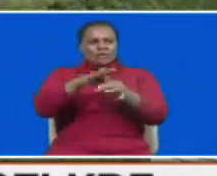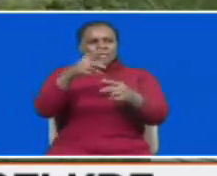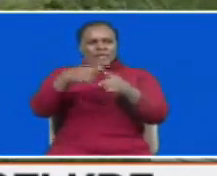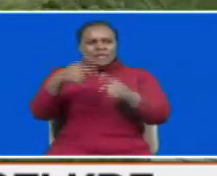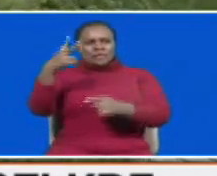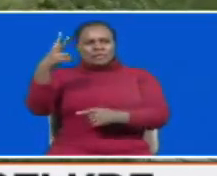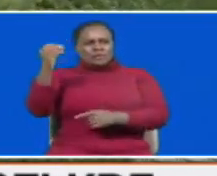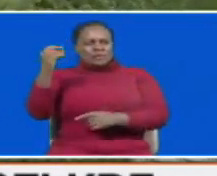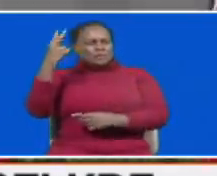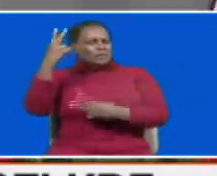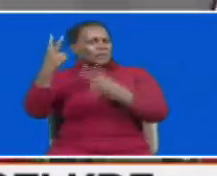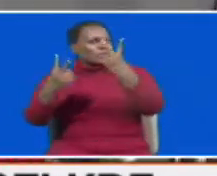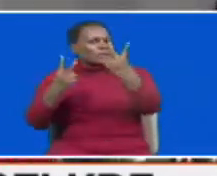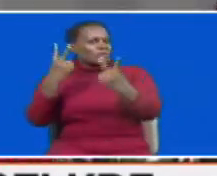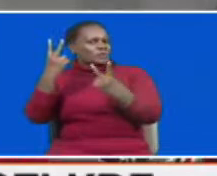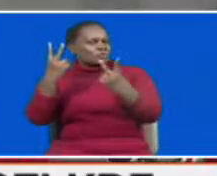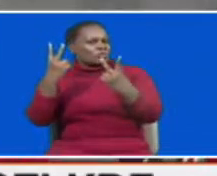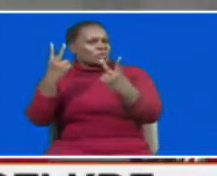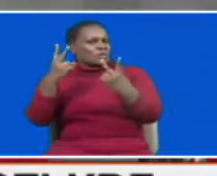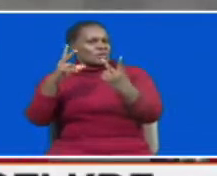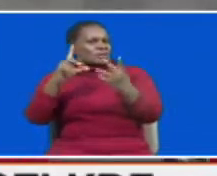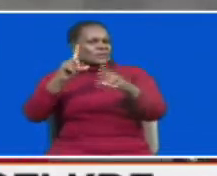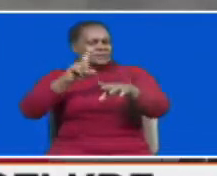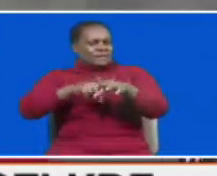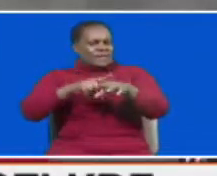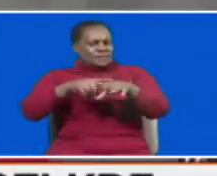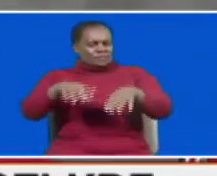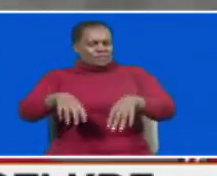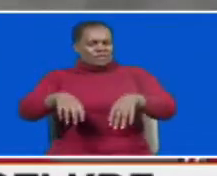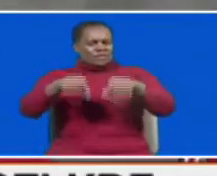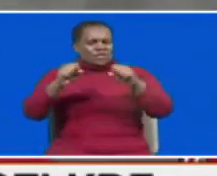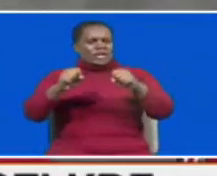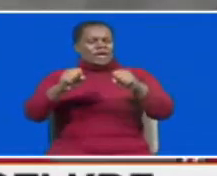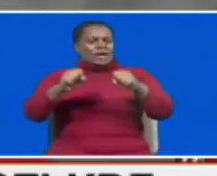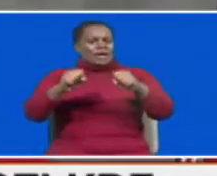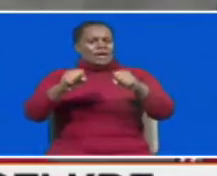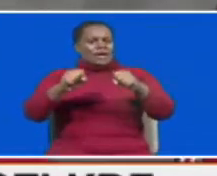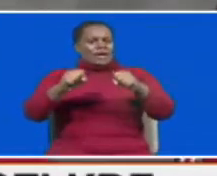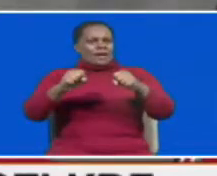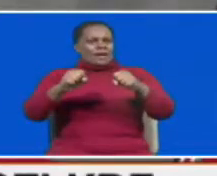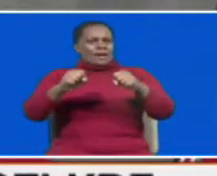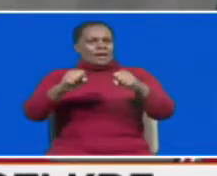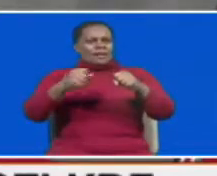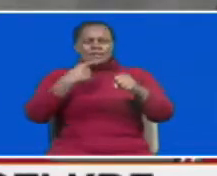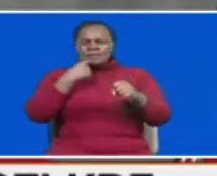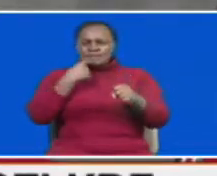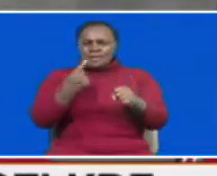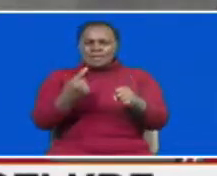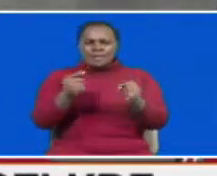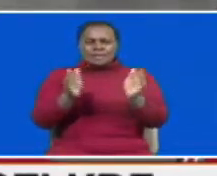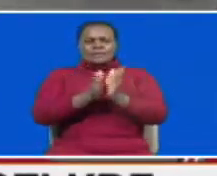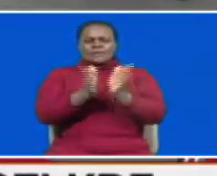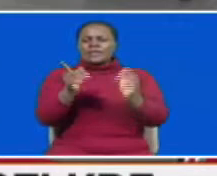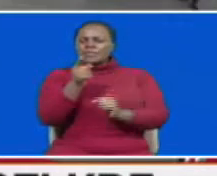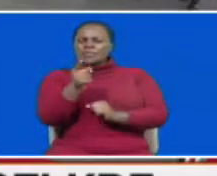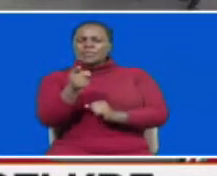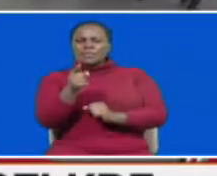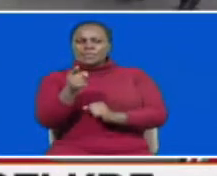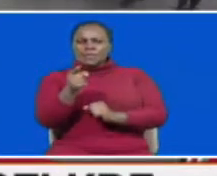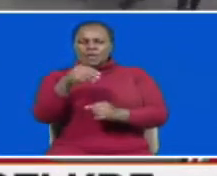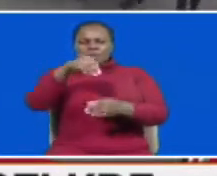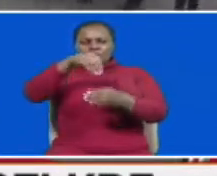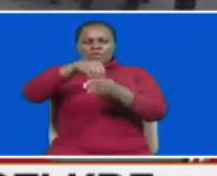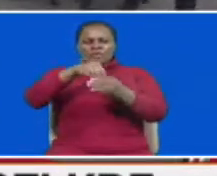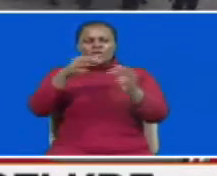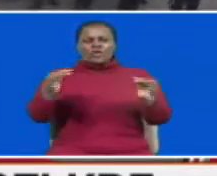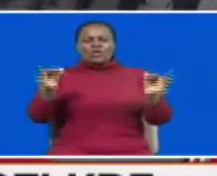mwaka 2022 pale aliyekuwa mwenyekiti wa tume ya IBC Wafula Chebukati alipodai kwamba Jenerali Ogolla alikuwa